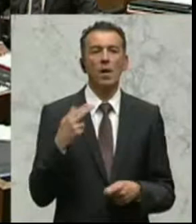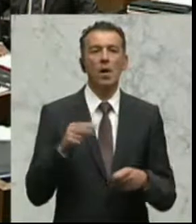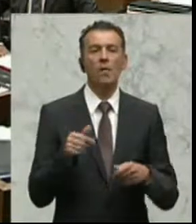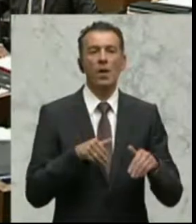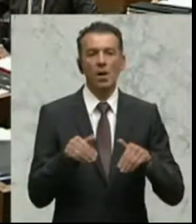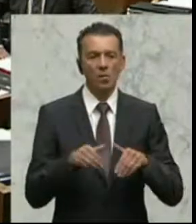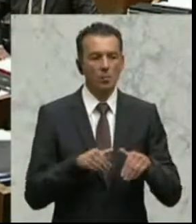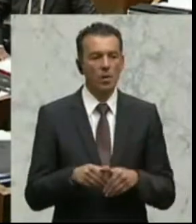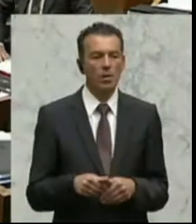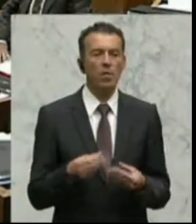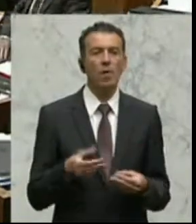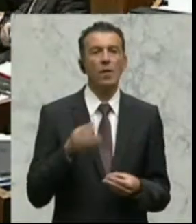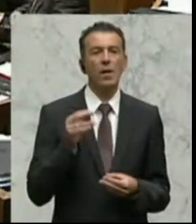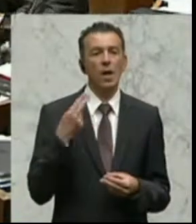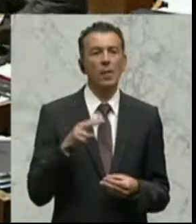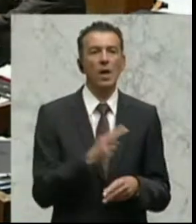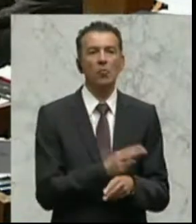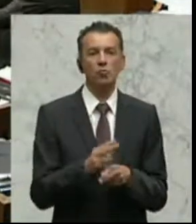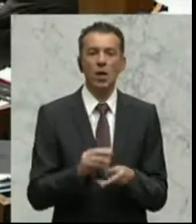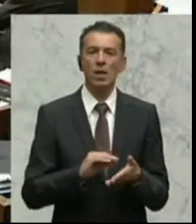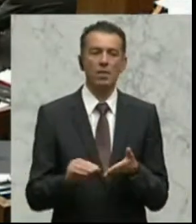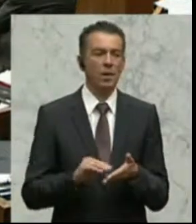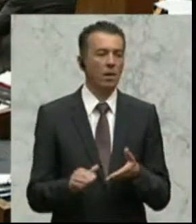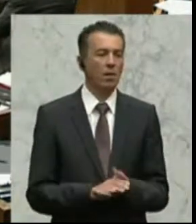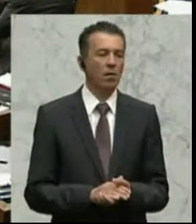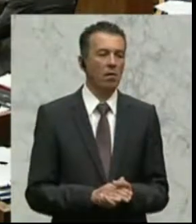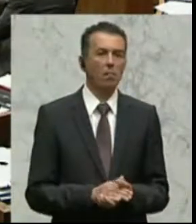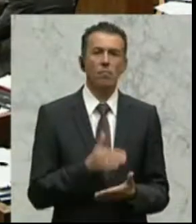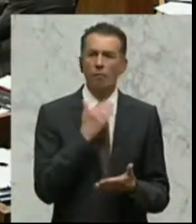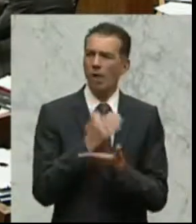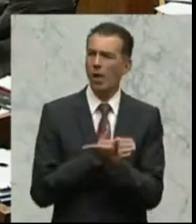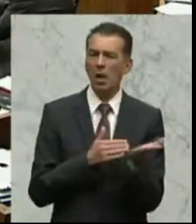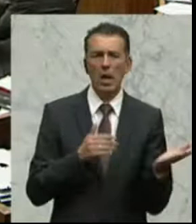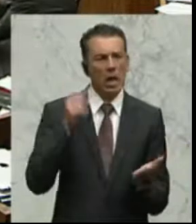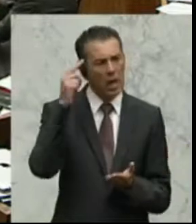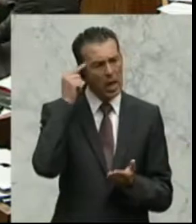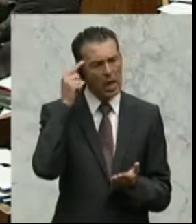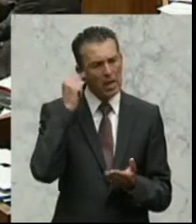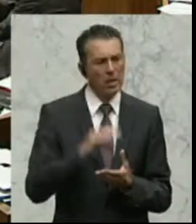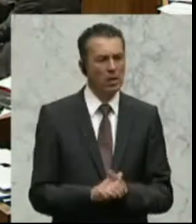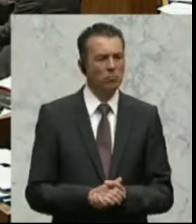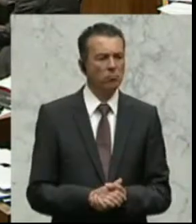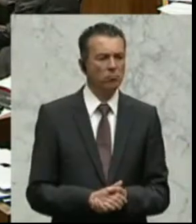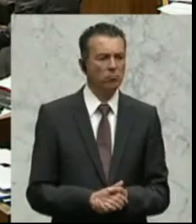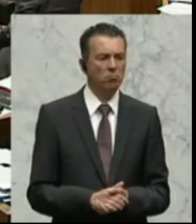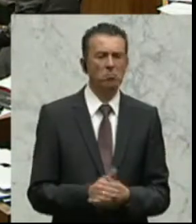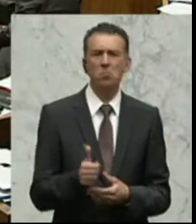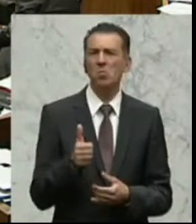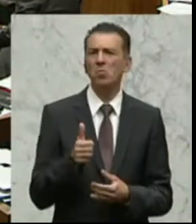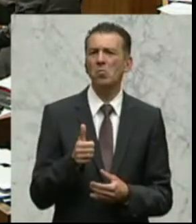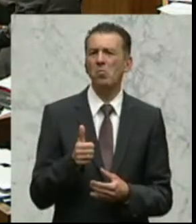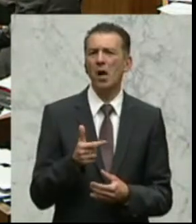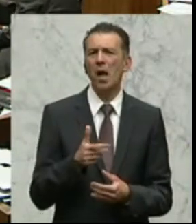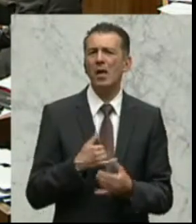Partei. Sabine Oberhauser, Sozialsprecherin der SPÖ, ist schon am Wort. Vor ein paar Jahren, wie wir begonnen haben mit der Diskussion um